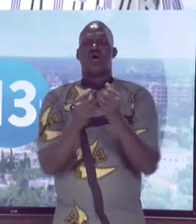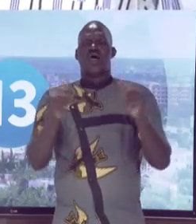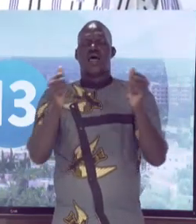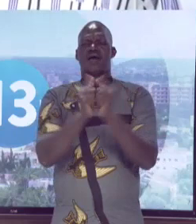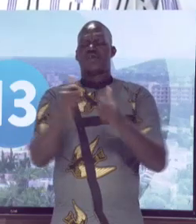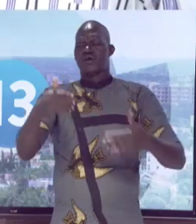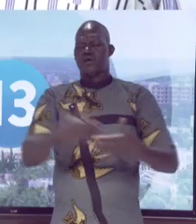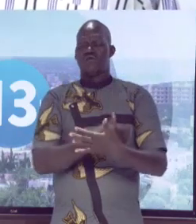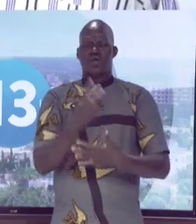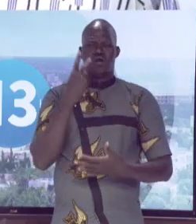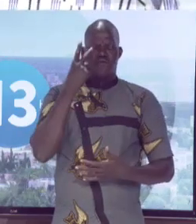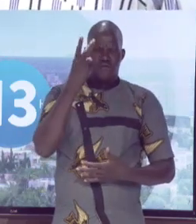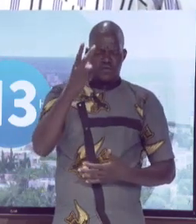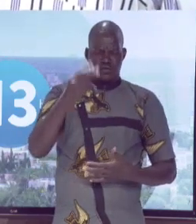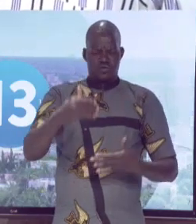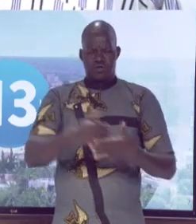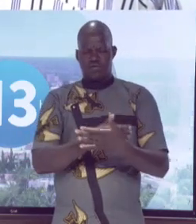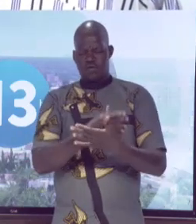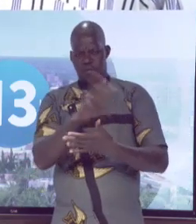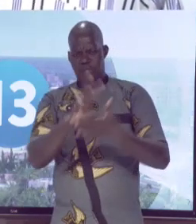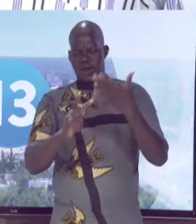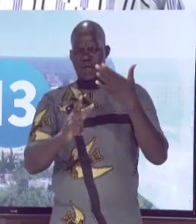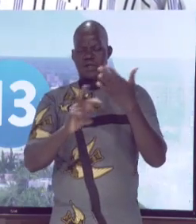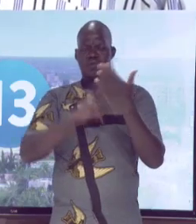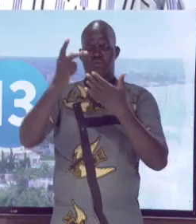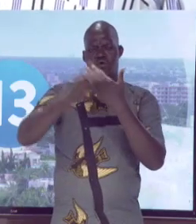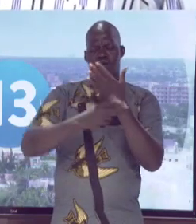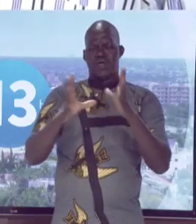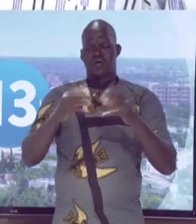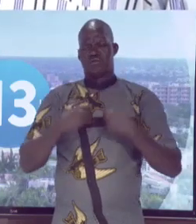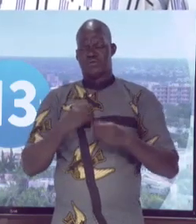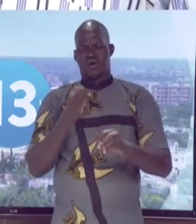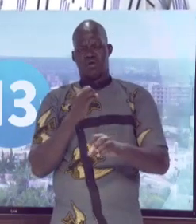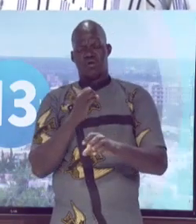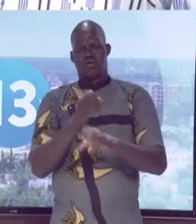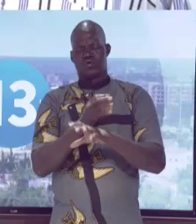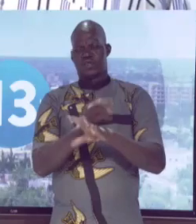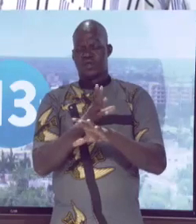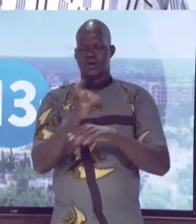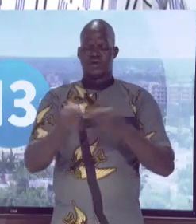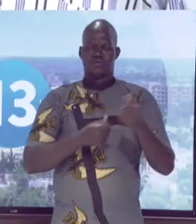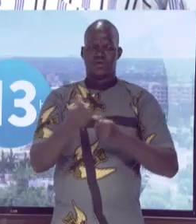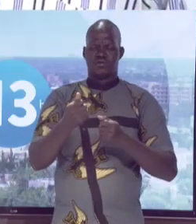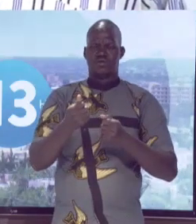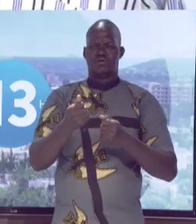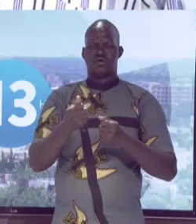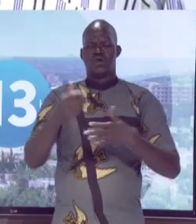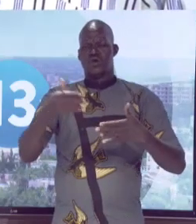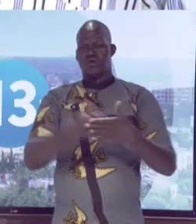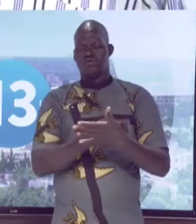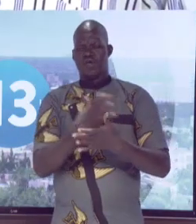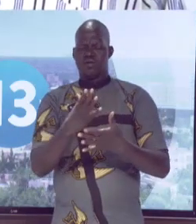nouvelle vision, avec le nouveau plan stratégique adopté donc par le conseil d'administration, il y a une nouvelle impulsion, une nouvelle envie